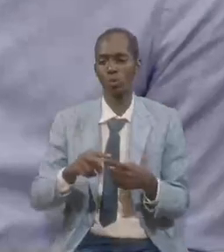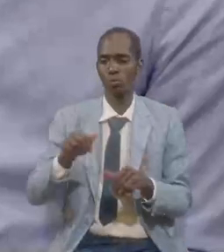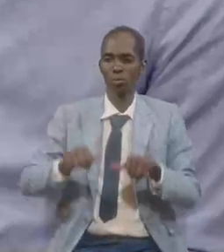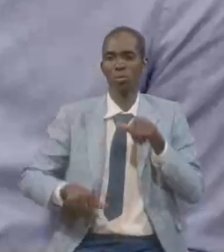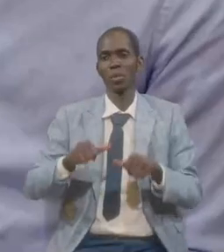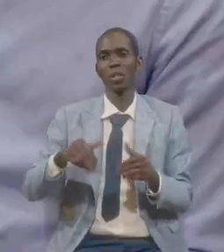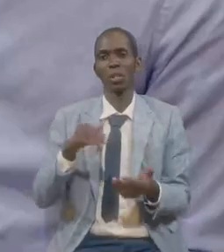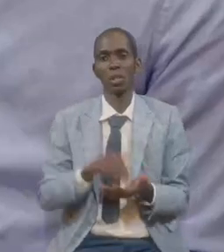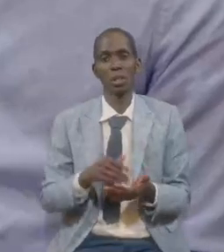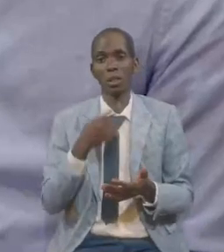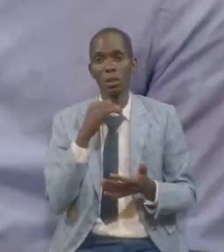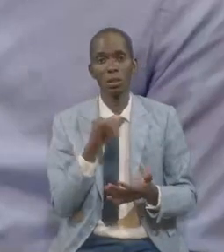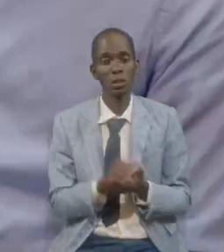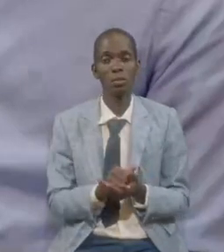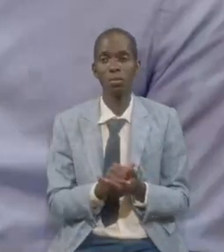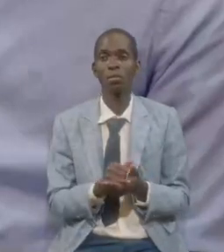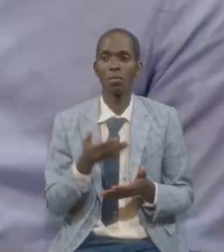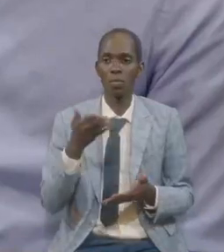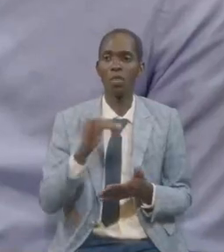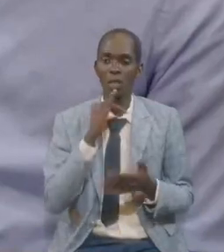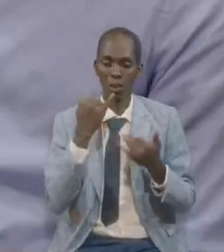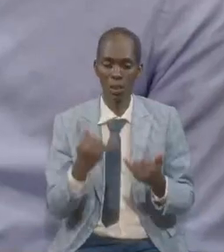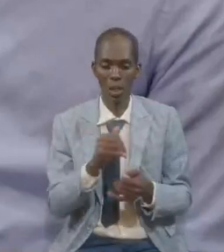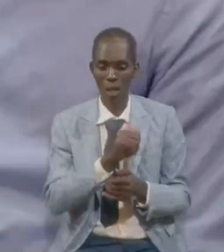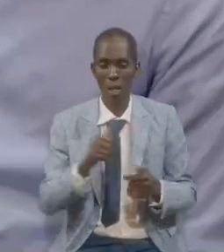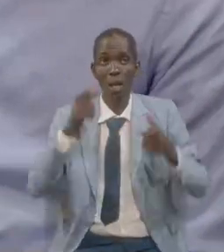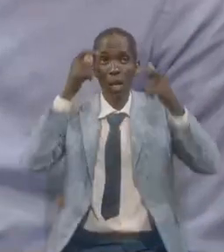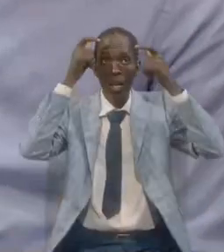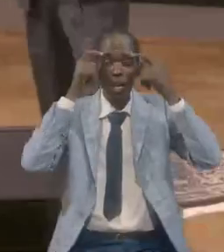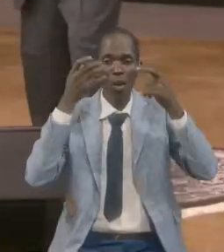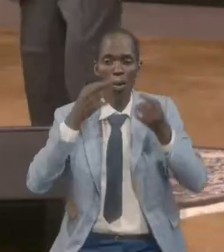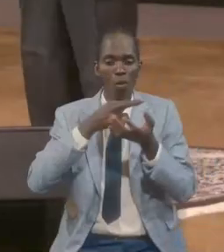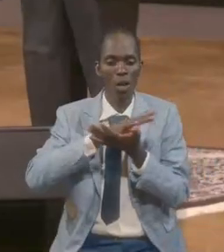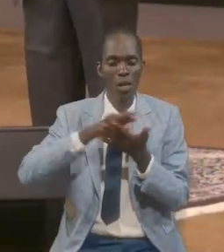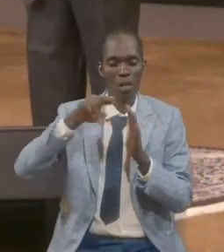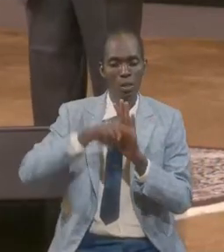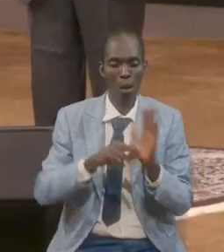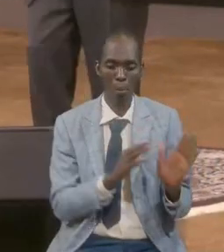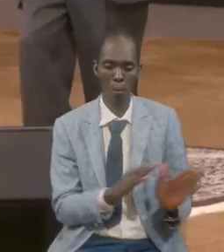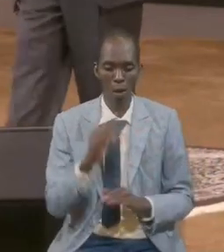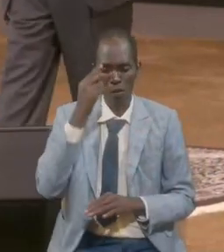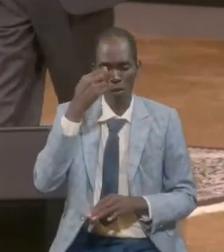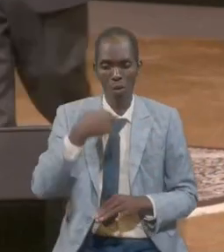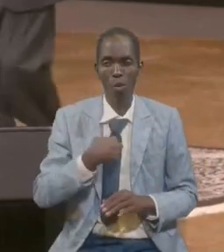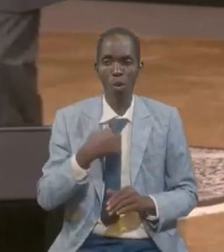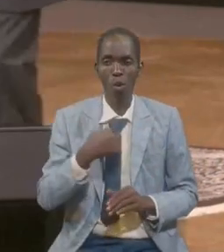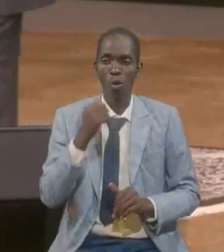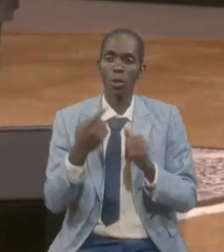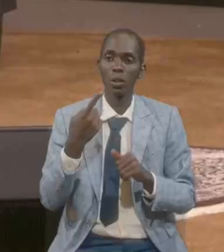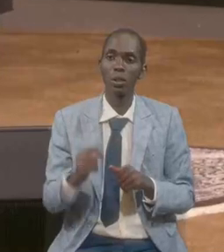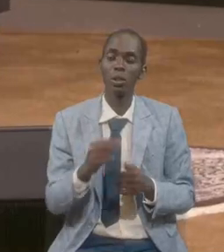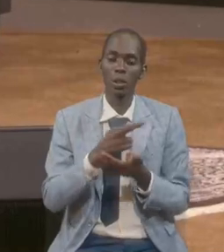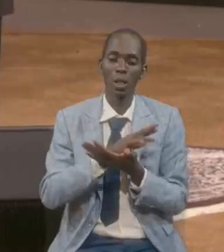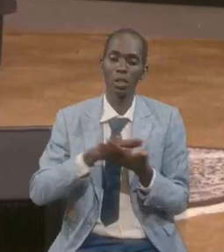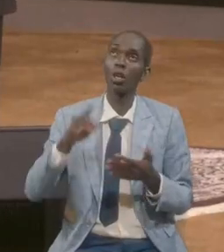n'êtes pas allé à l'incrédulité. Désormais, la couronne de justice m'est réservée. Le Seigneur, le juste juge, me